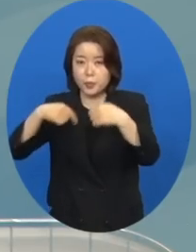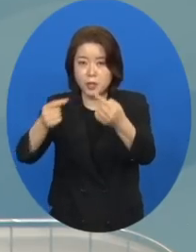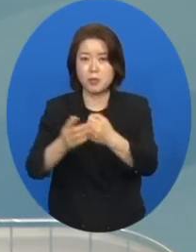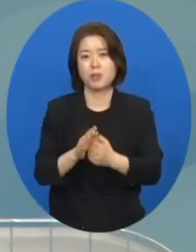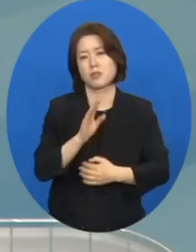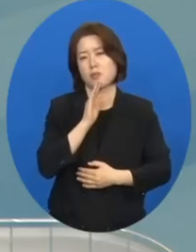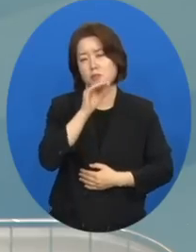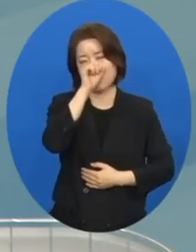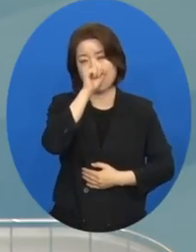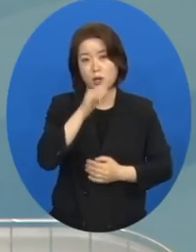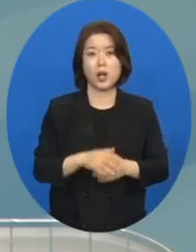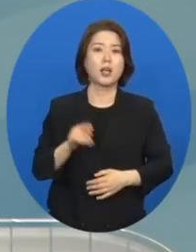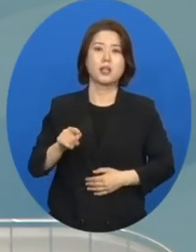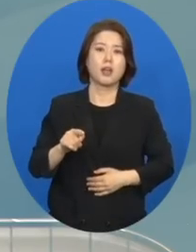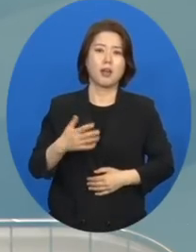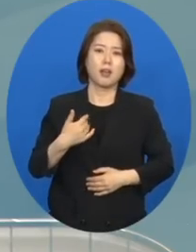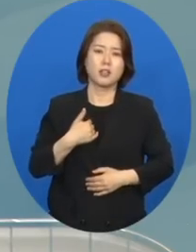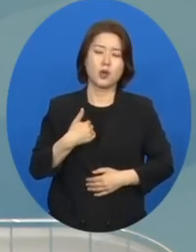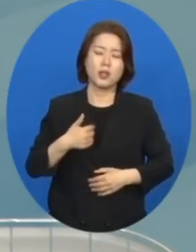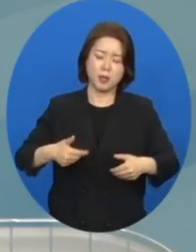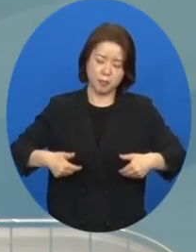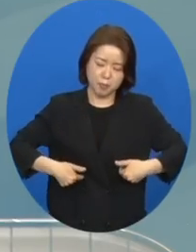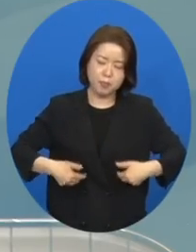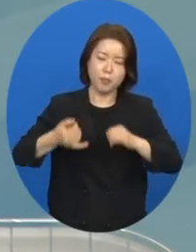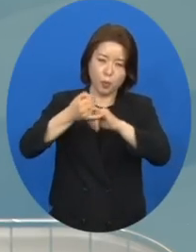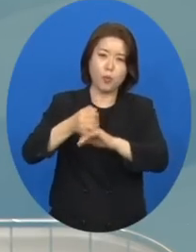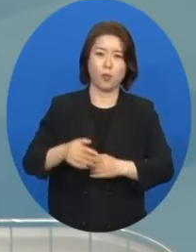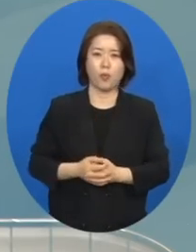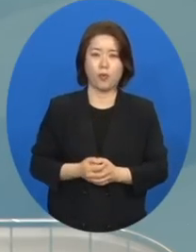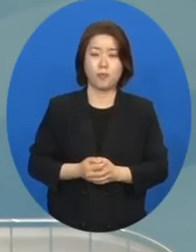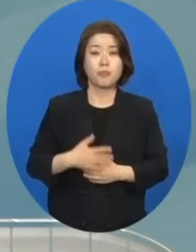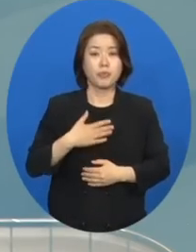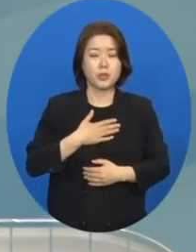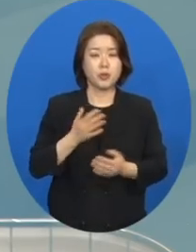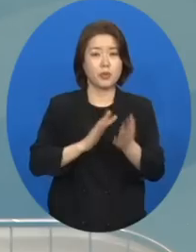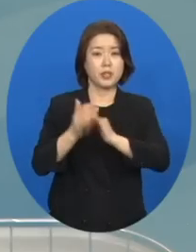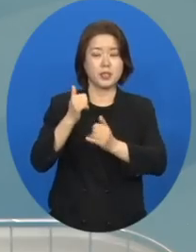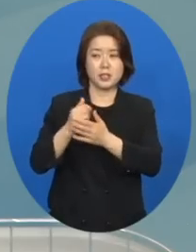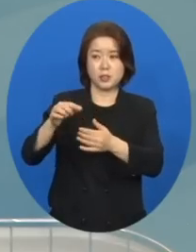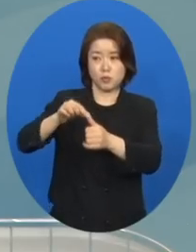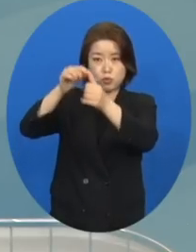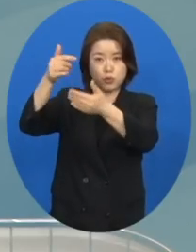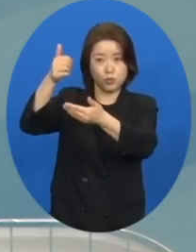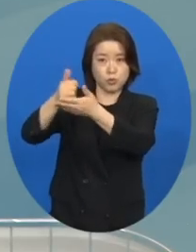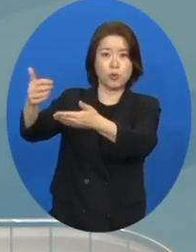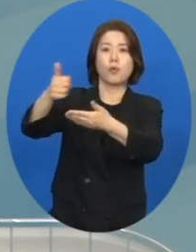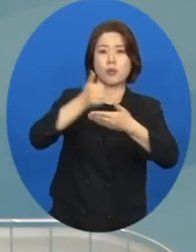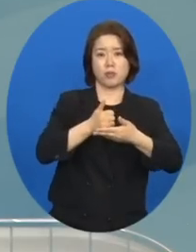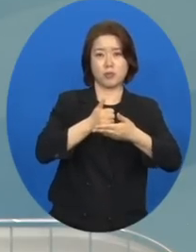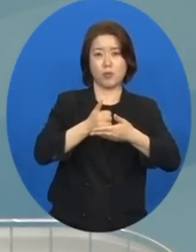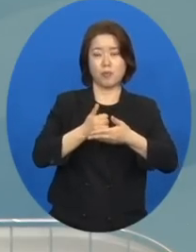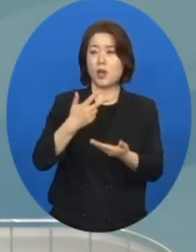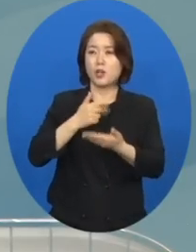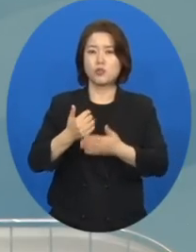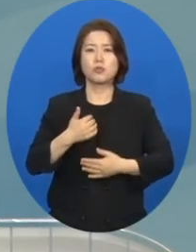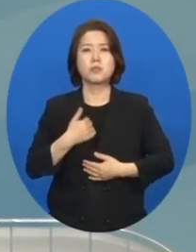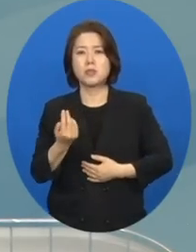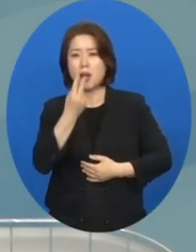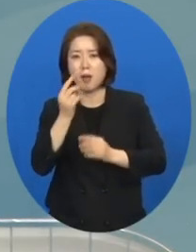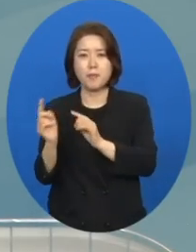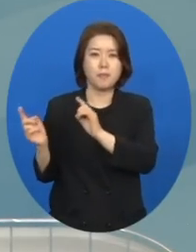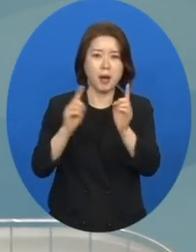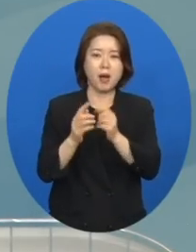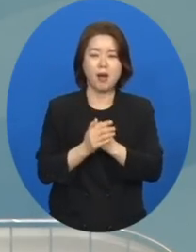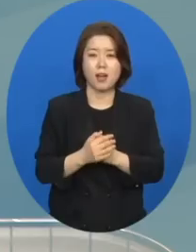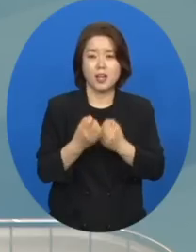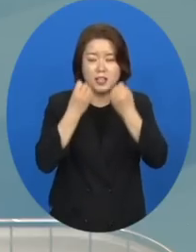정확하게 이것이 저에게 필요했던 것입니다 저는 예수님의 9 두려움도 뺐습니다 주님이 나를 살려 주셨고 새